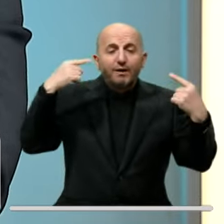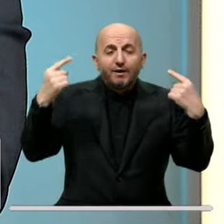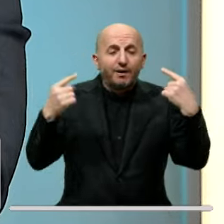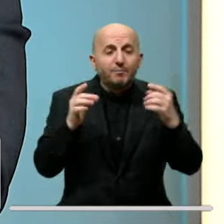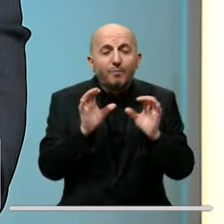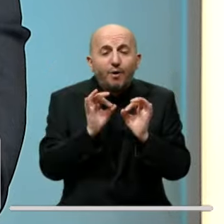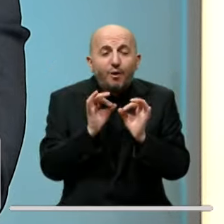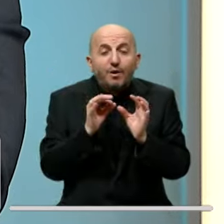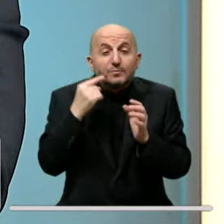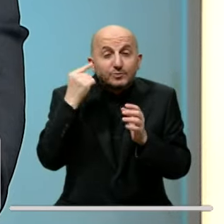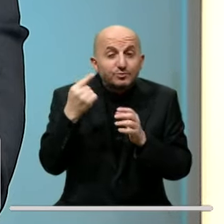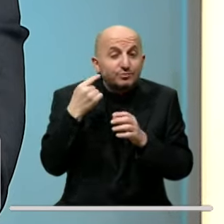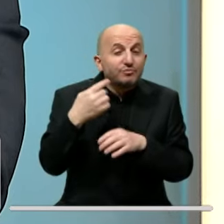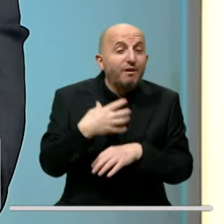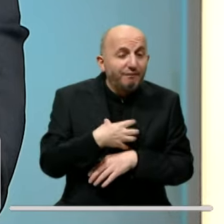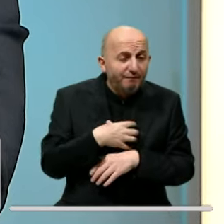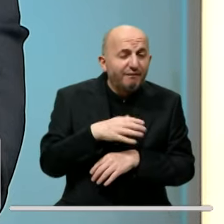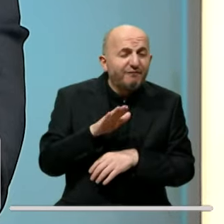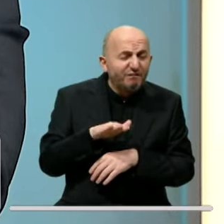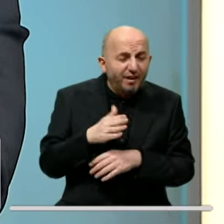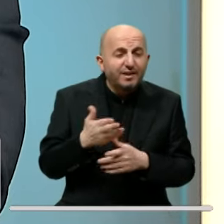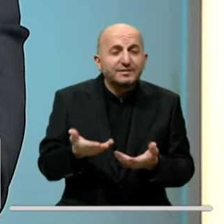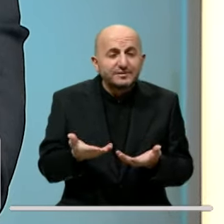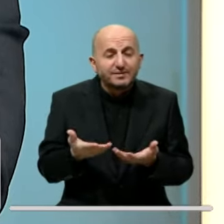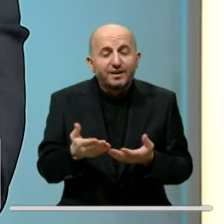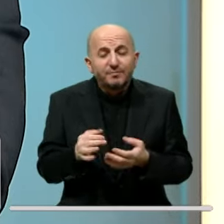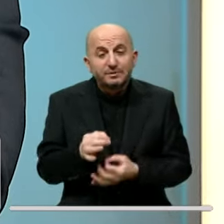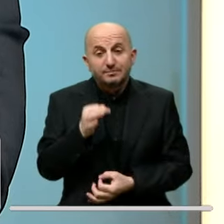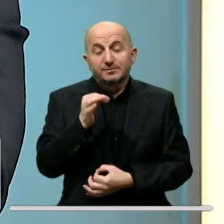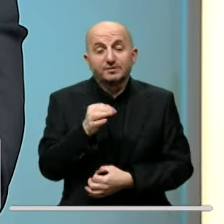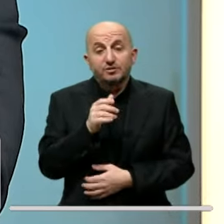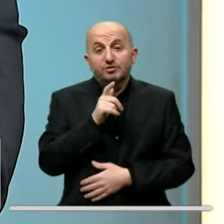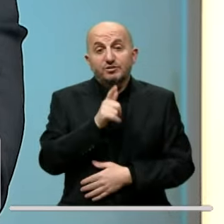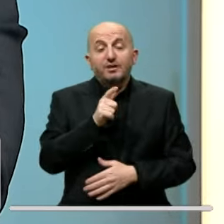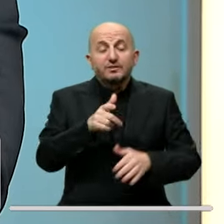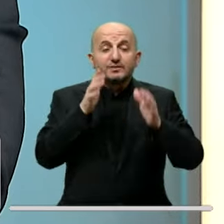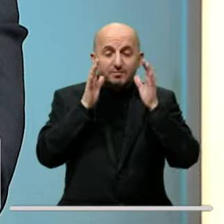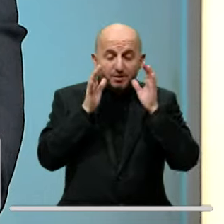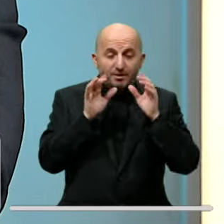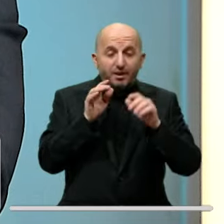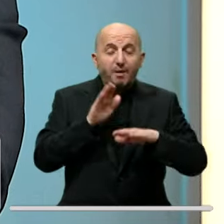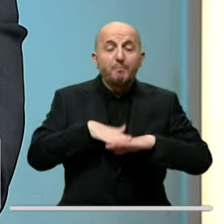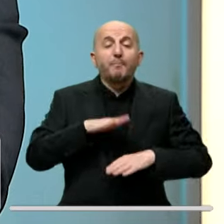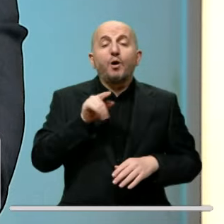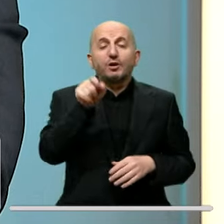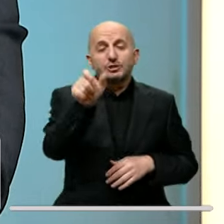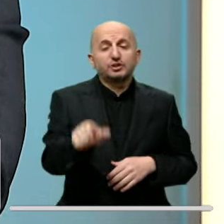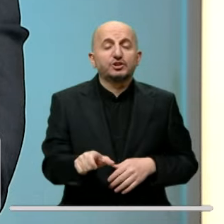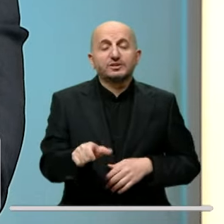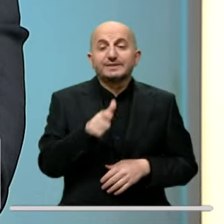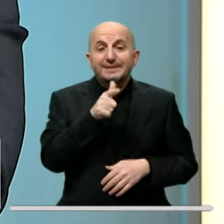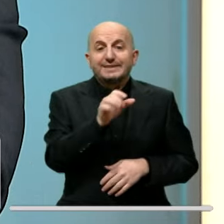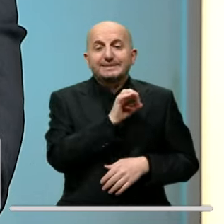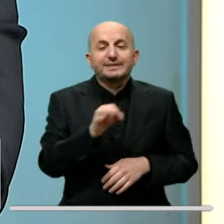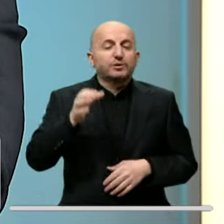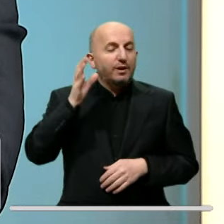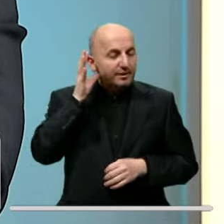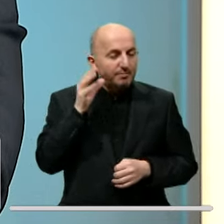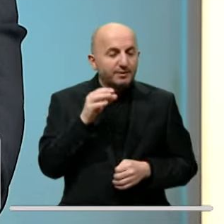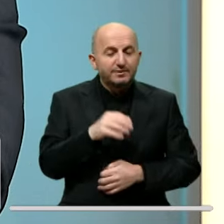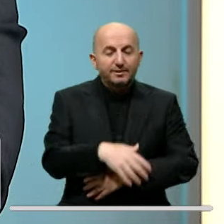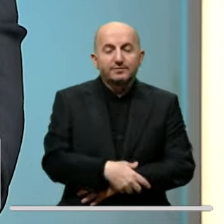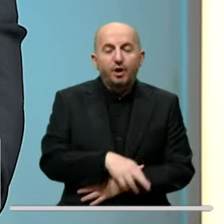böyle bir düşünceye sahip ise bir kimse, sesli namazlarda tabii ki bunu yapmıyor kişi. Sessiz olan namazlarda,